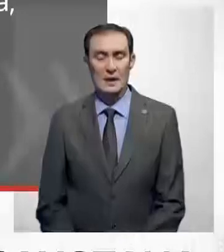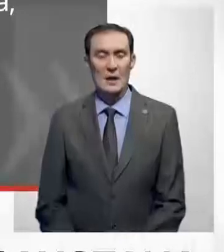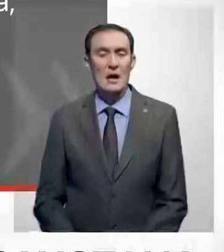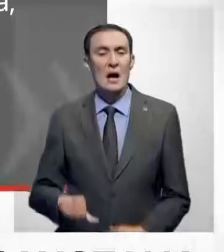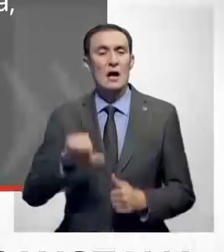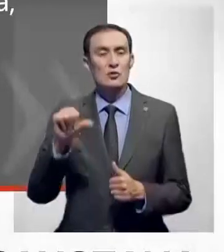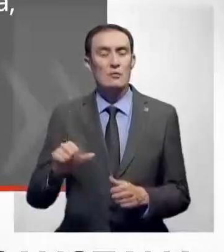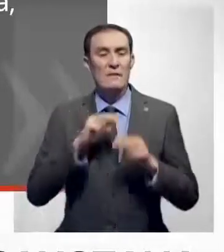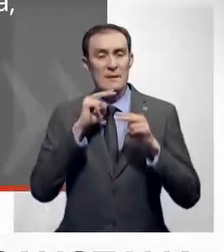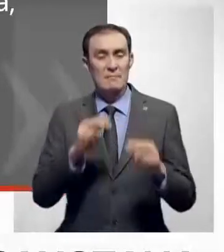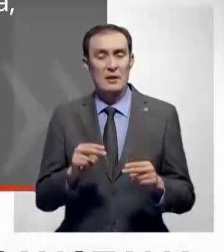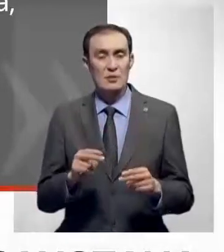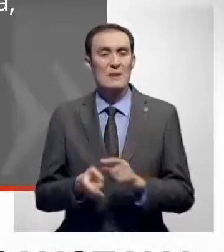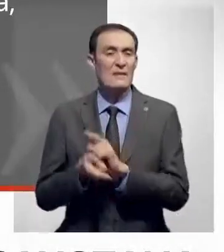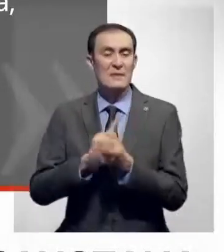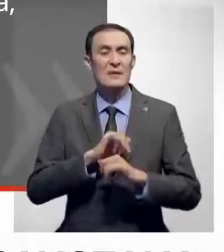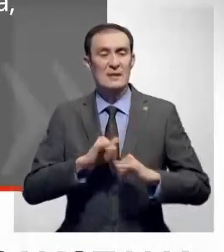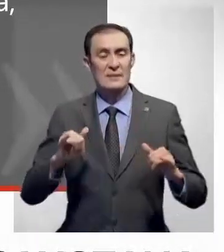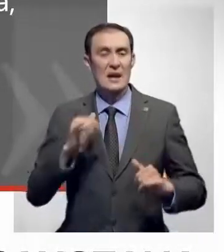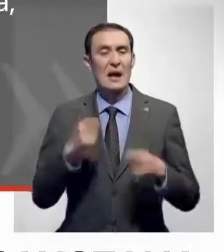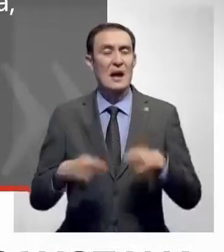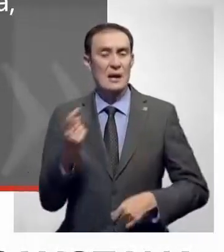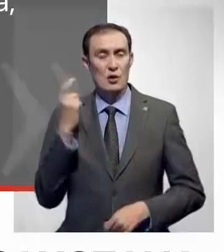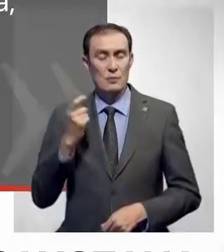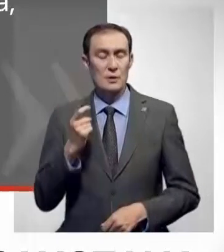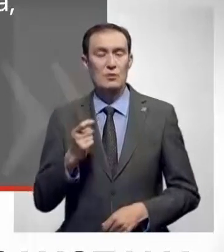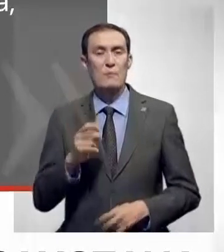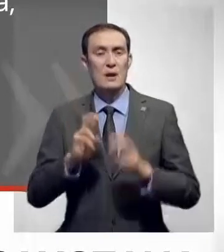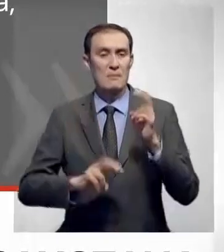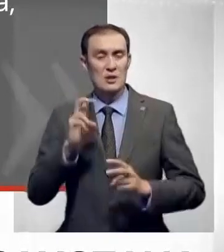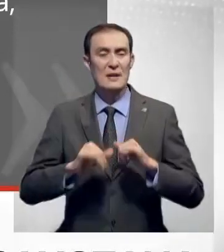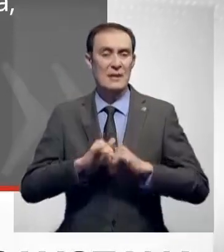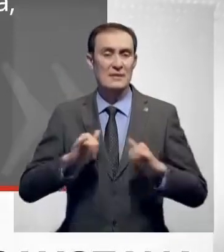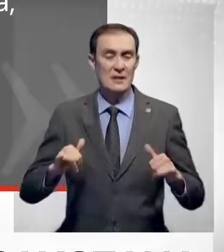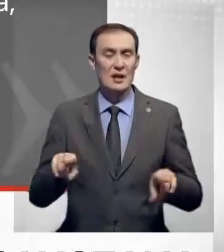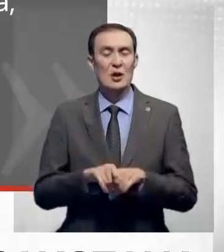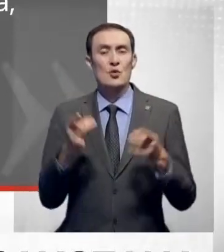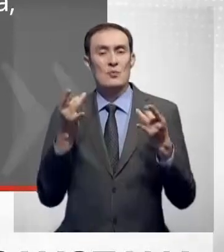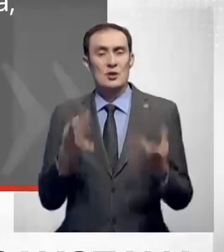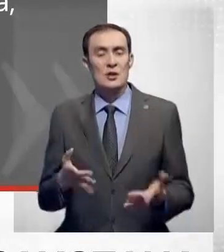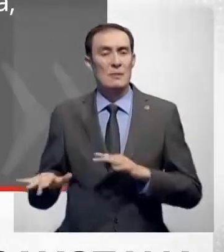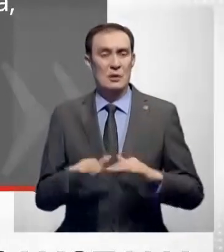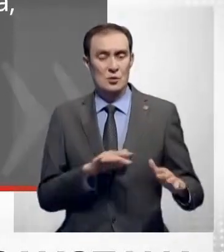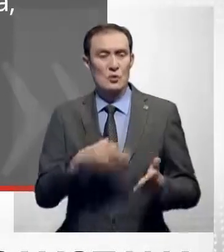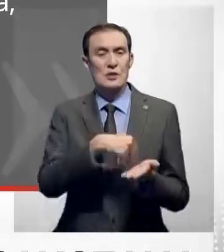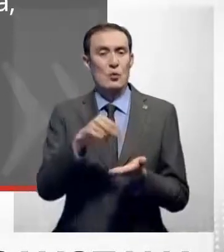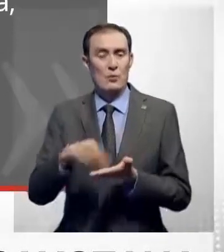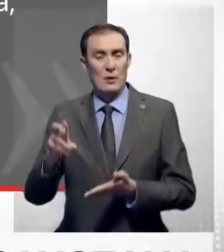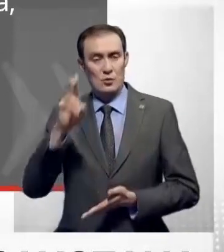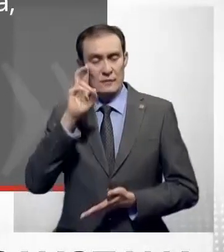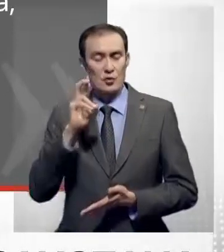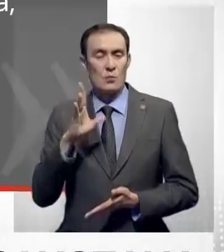Особое внимание уделяется диверсификации экономики, стимулированию промышленного развития и упрощению процедур закупок в стране,